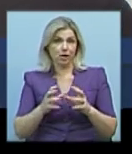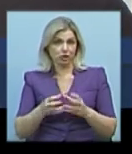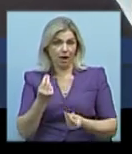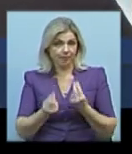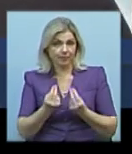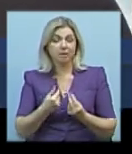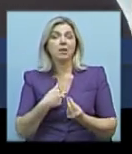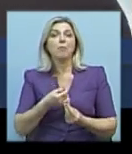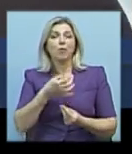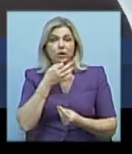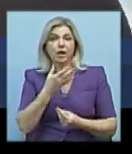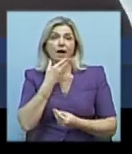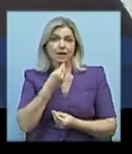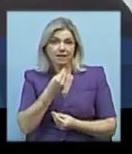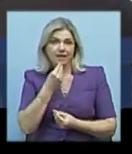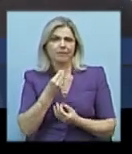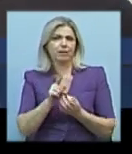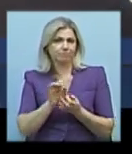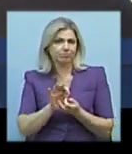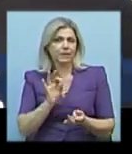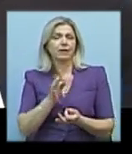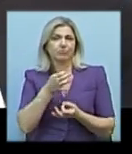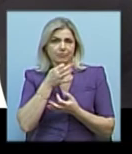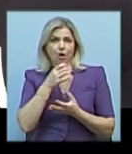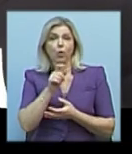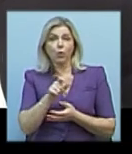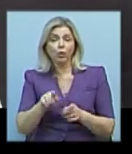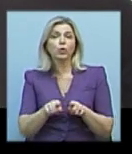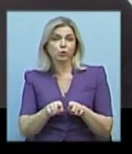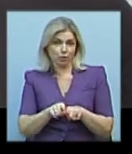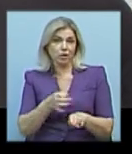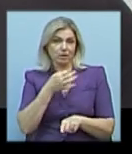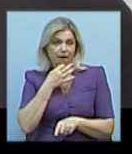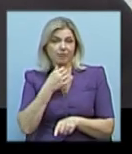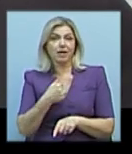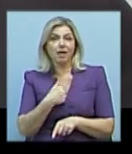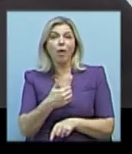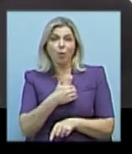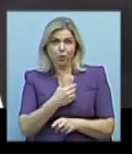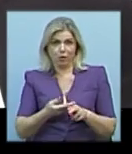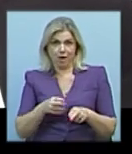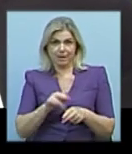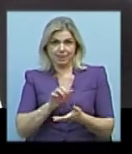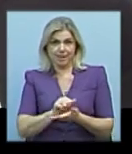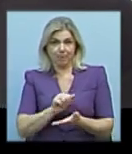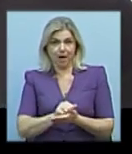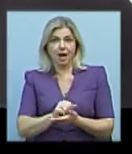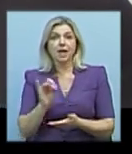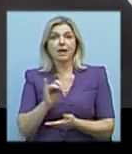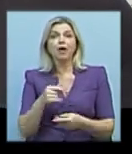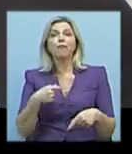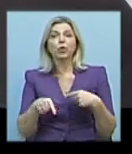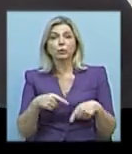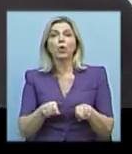це подобається, воно красиво, витончено, людям теж це, в принципі, подобається. Тому я і хочу цим займатися. Ну і в футболі воно